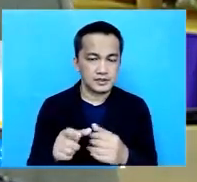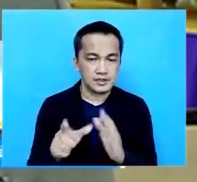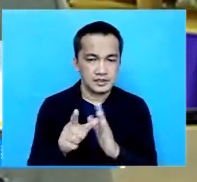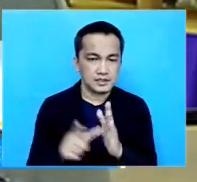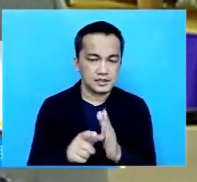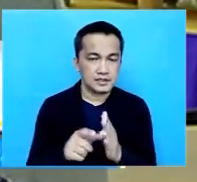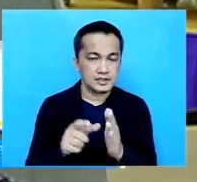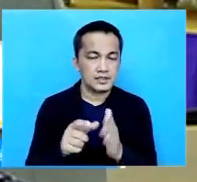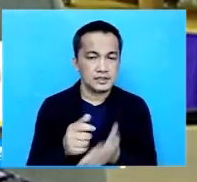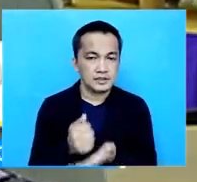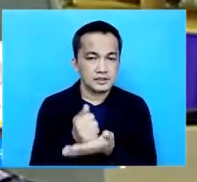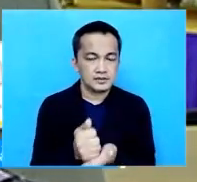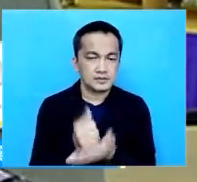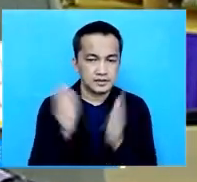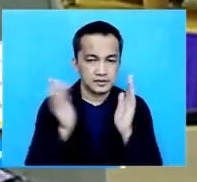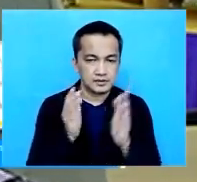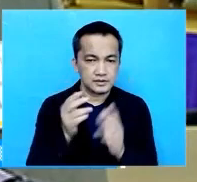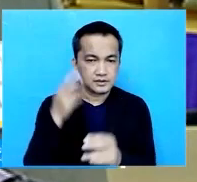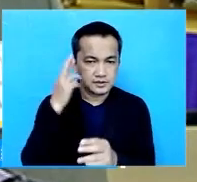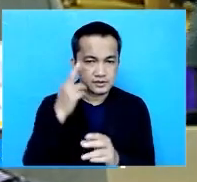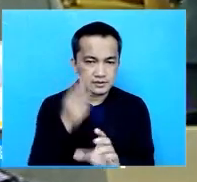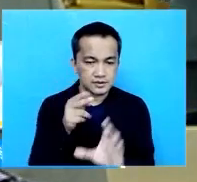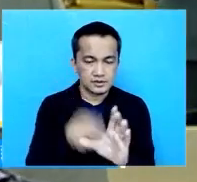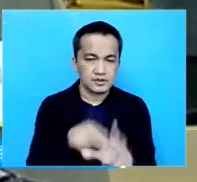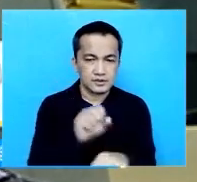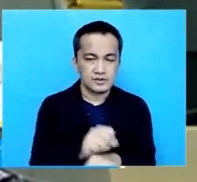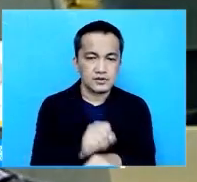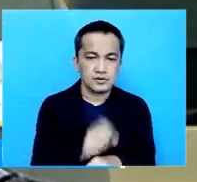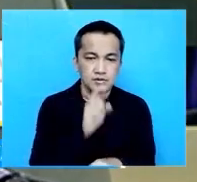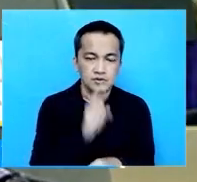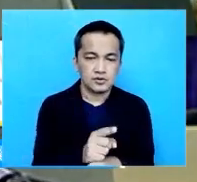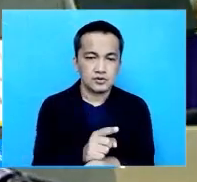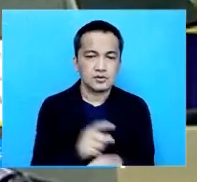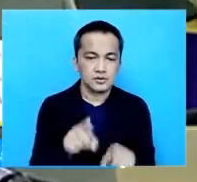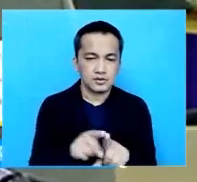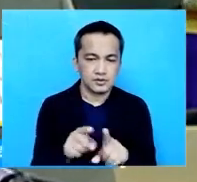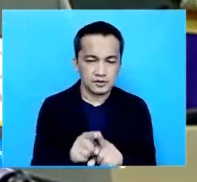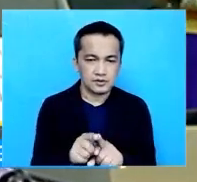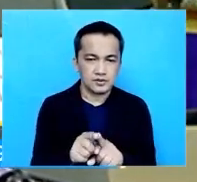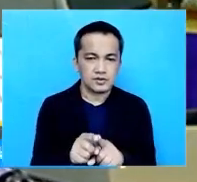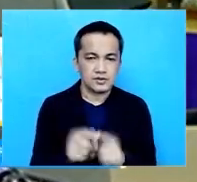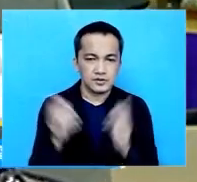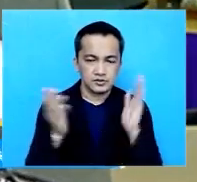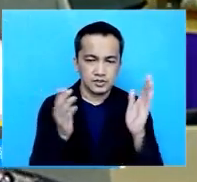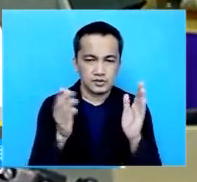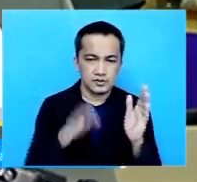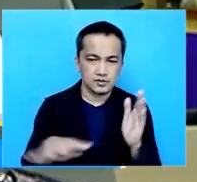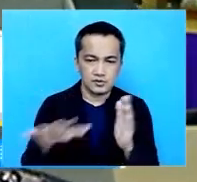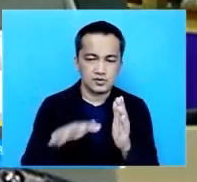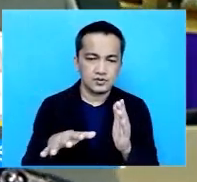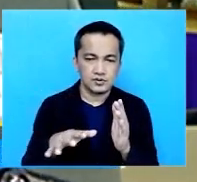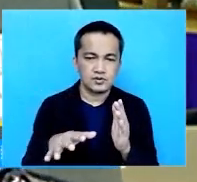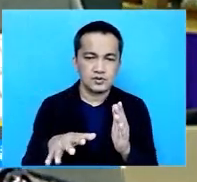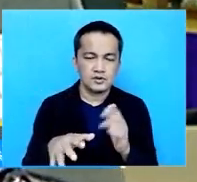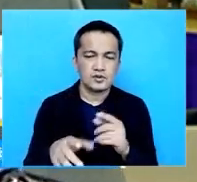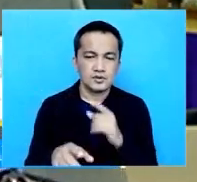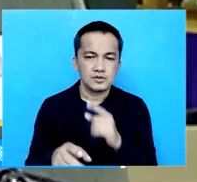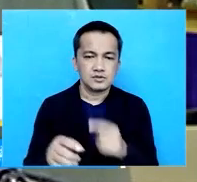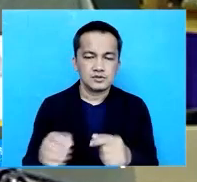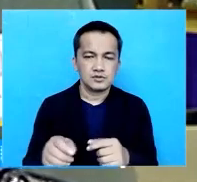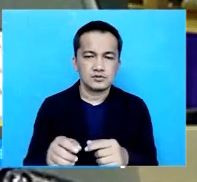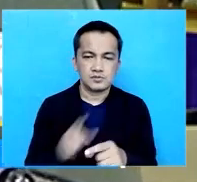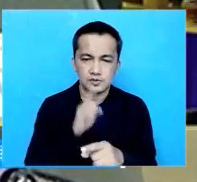ang reason for joining the profession is really to also cater to those to give just to ensure that everyone is